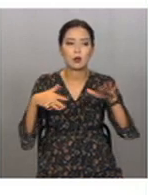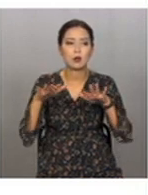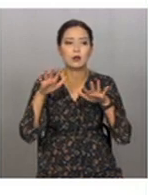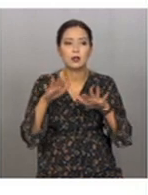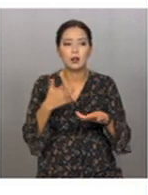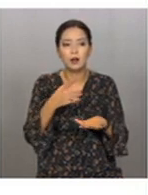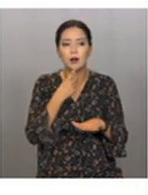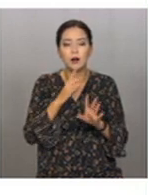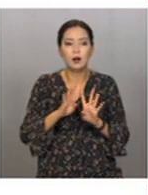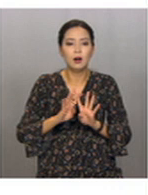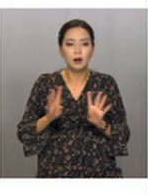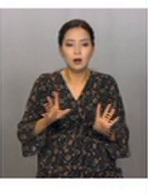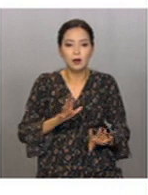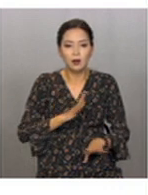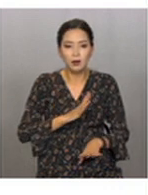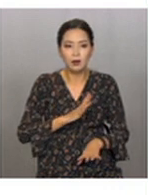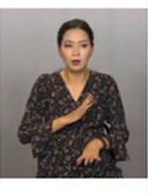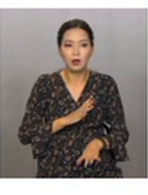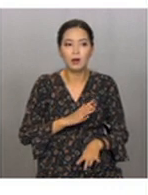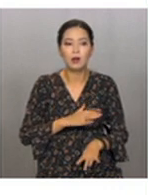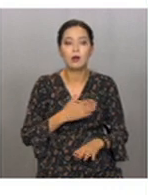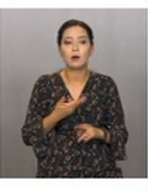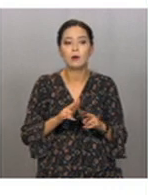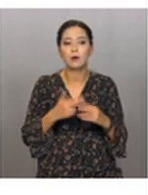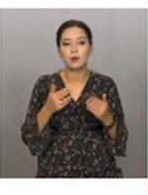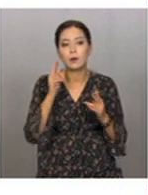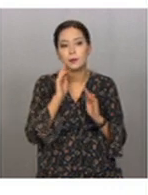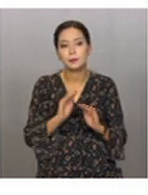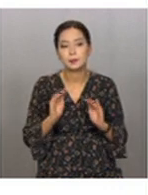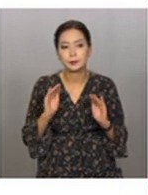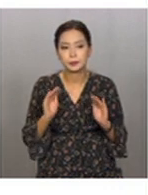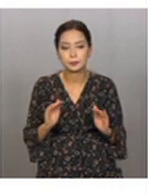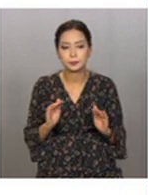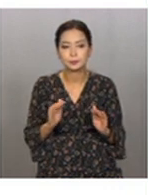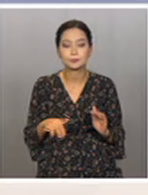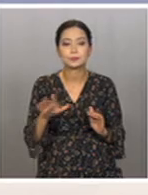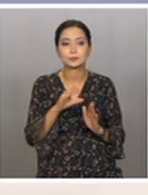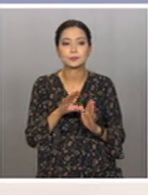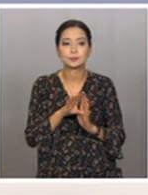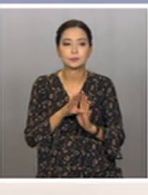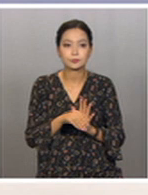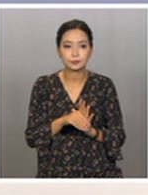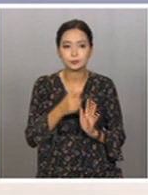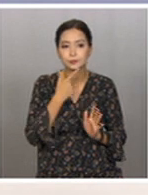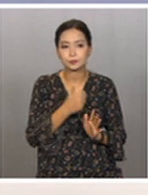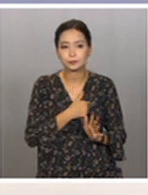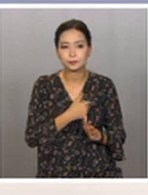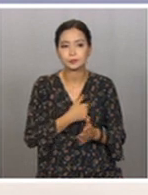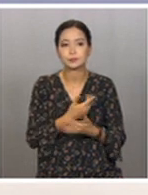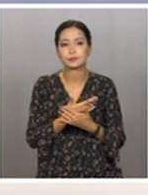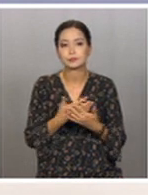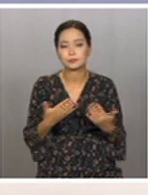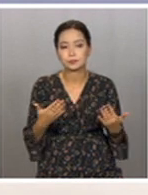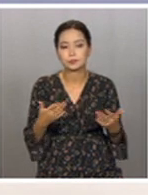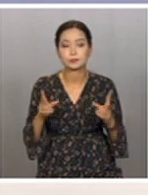отрядтары әрекет етті. Құрметті оқушылар, қосымша мәлімет ретінде Сақыпкерей Арғыншиев туралы айта